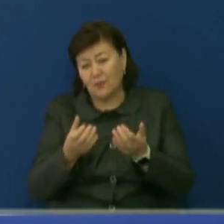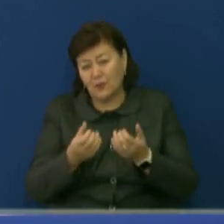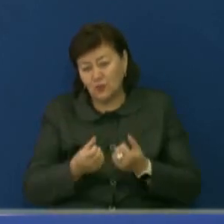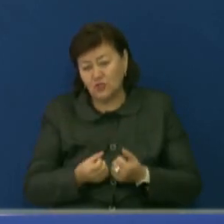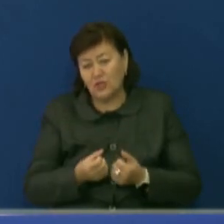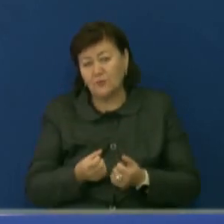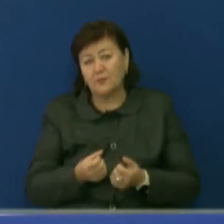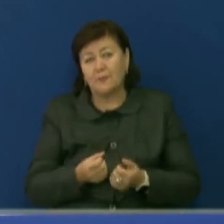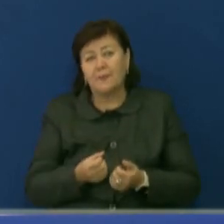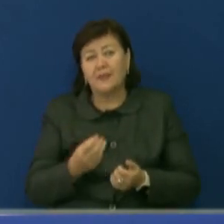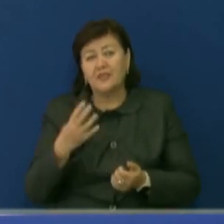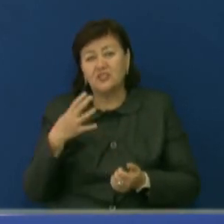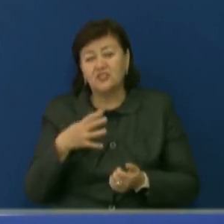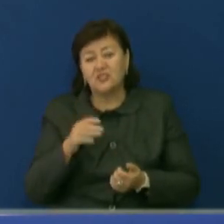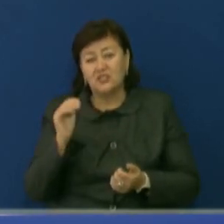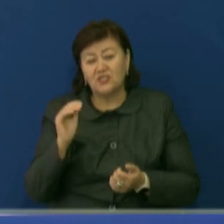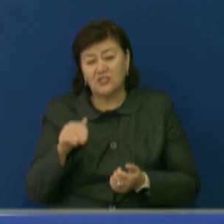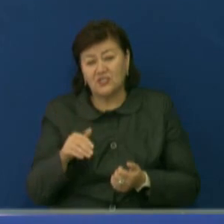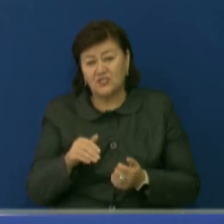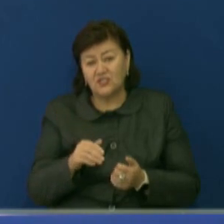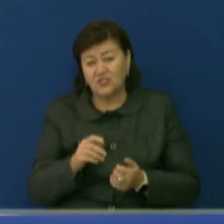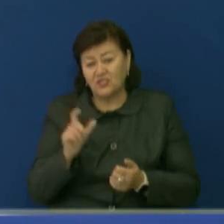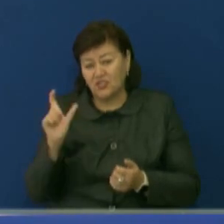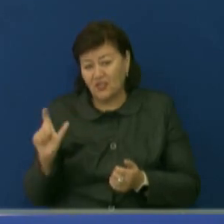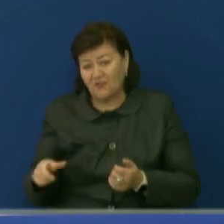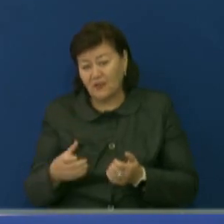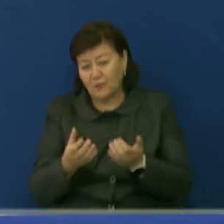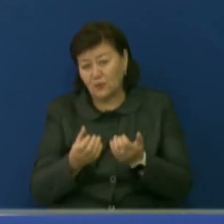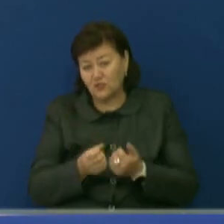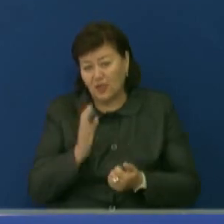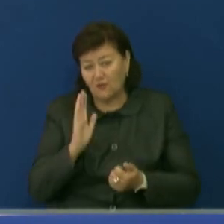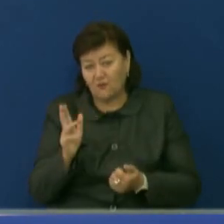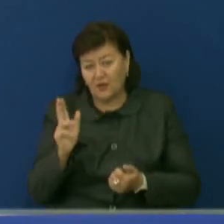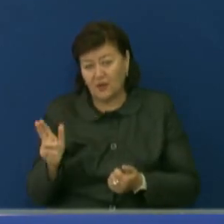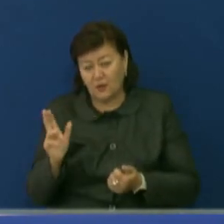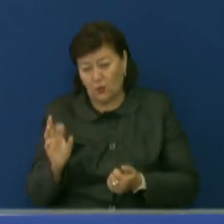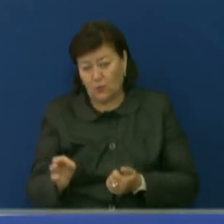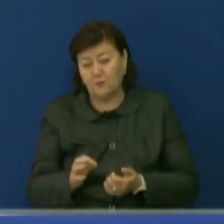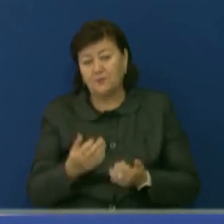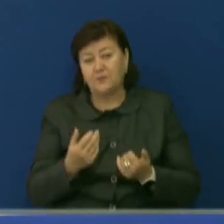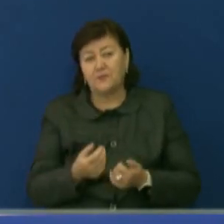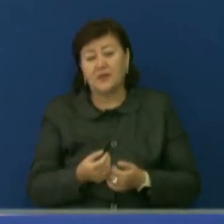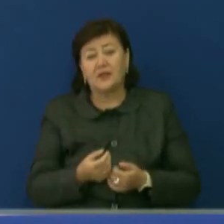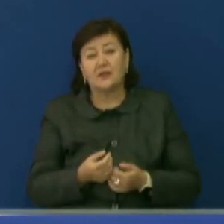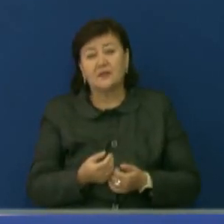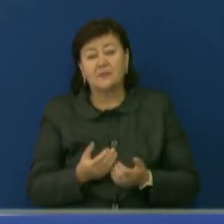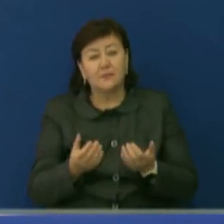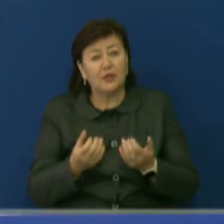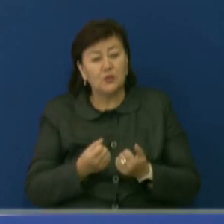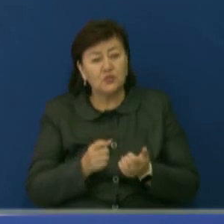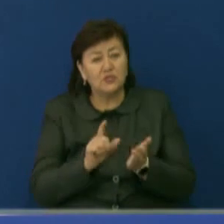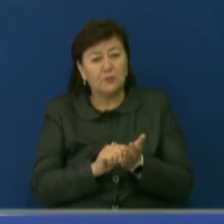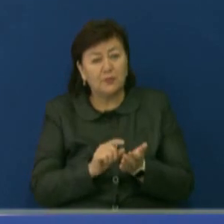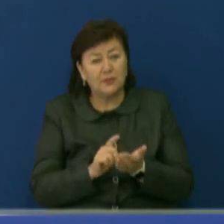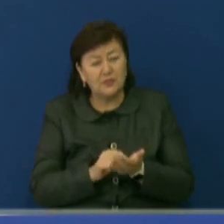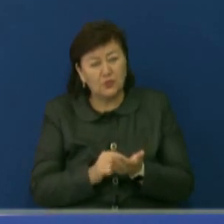4660 восточно-казахстанцев. 52 тысячам граждан в этом году такие социальные выплаты назначены впервые. Получить пособие граждане